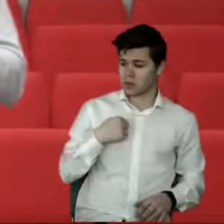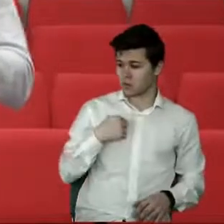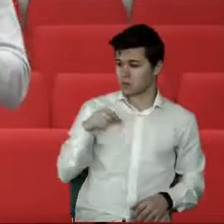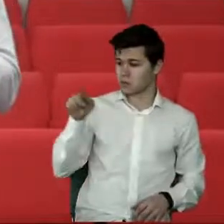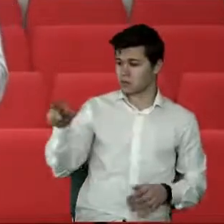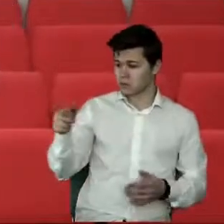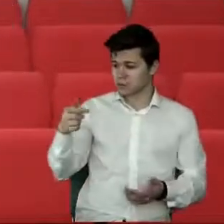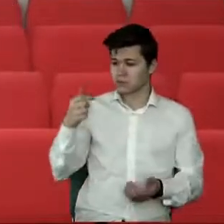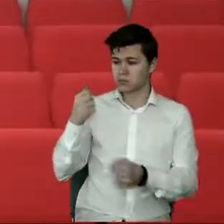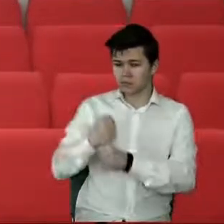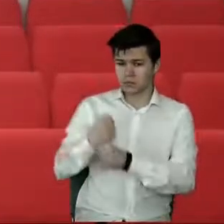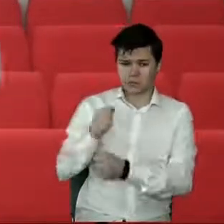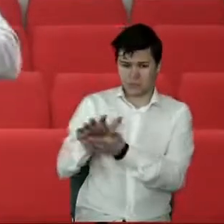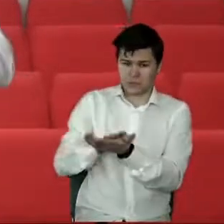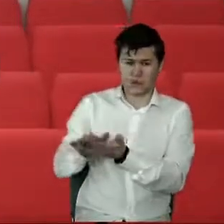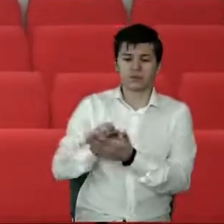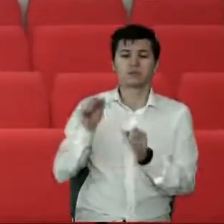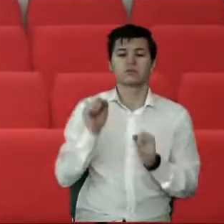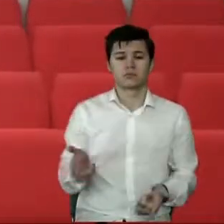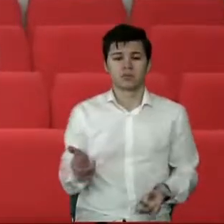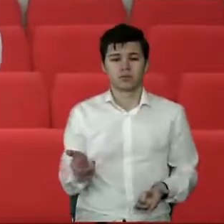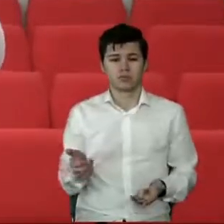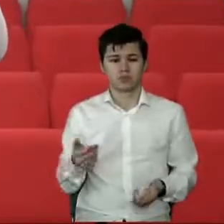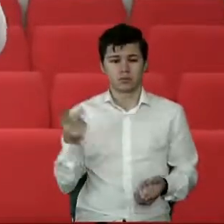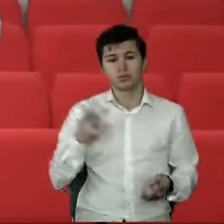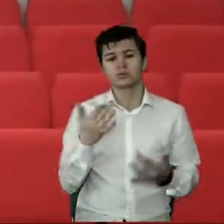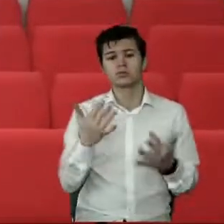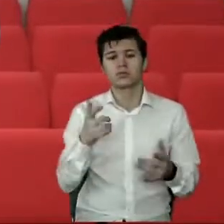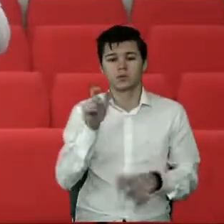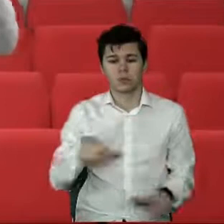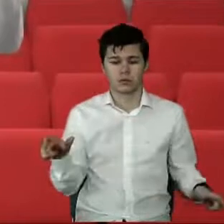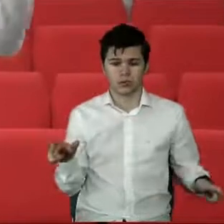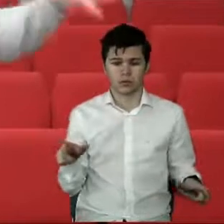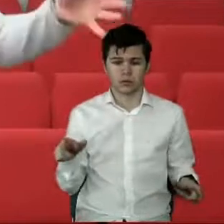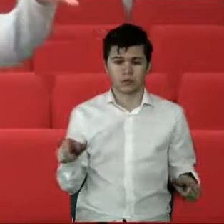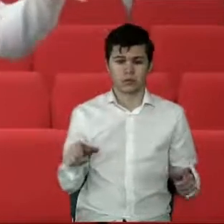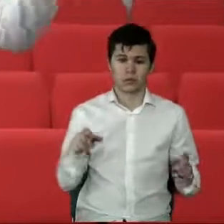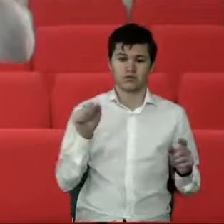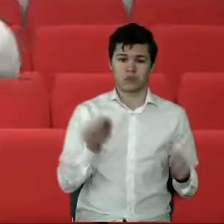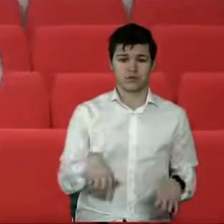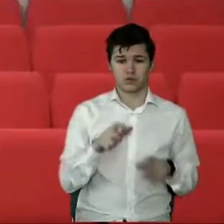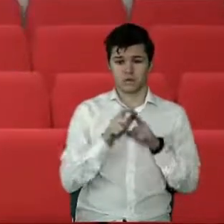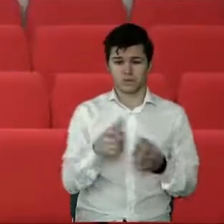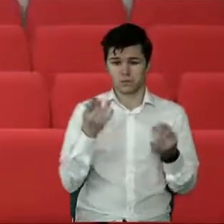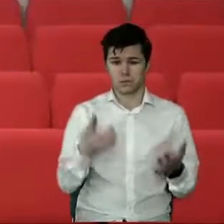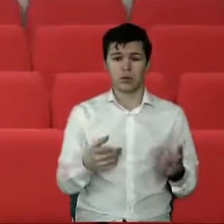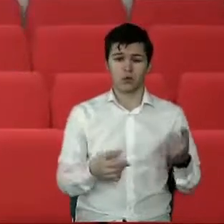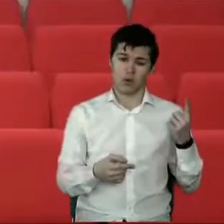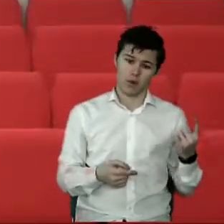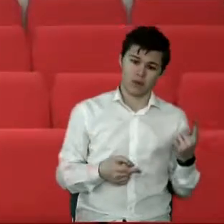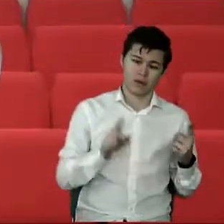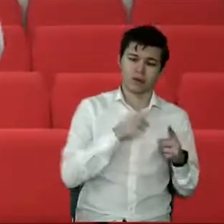написано, если вера ваша будет размером с горчичное зерно, вы можете сказать горе сей, поднимись и вергнись в море, и будет по словам